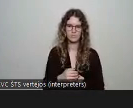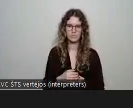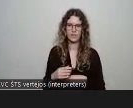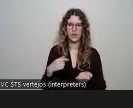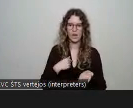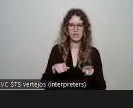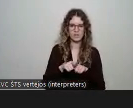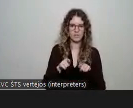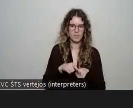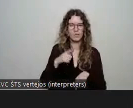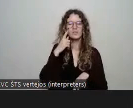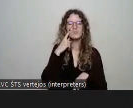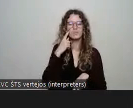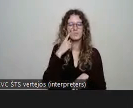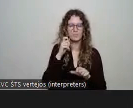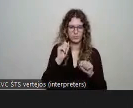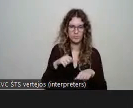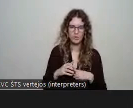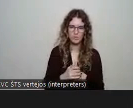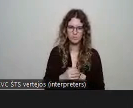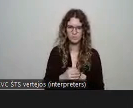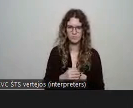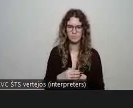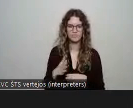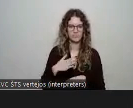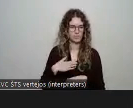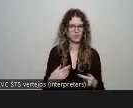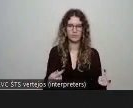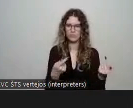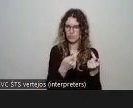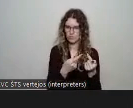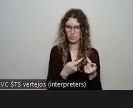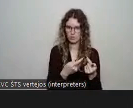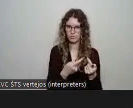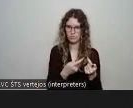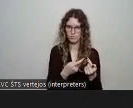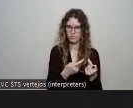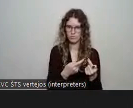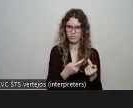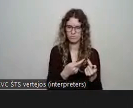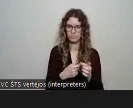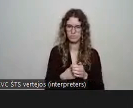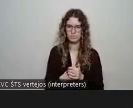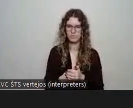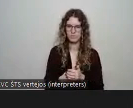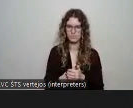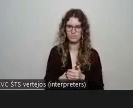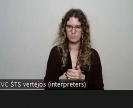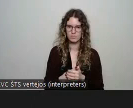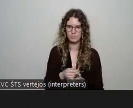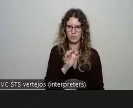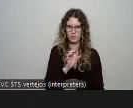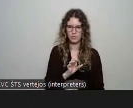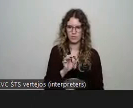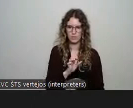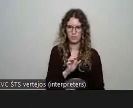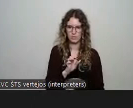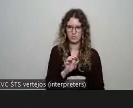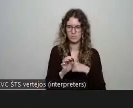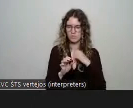pastebėsiu, jeigu galima, absoliučiai sutinku su vietos veikėjų